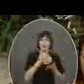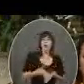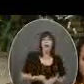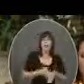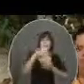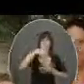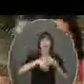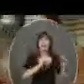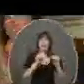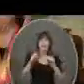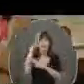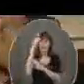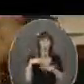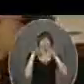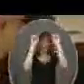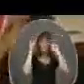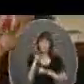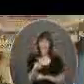éducation, M. le Président.